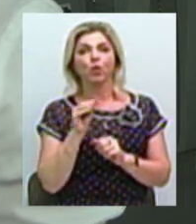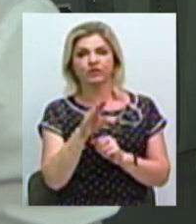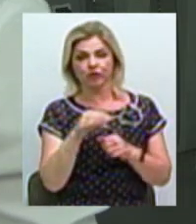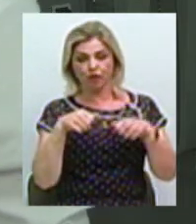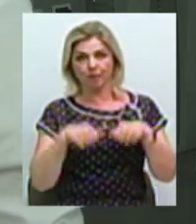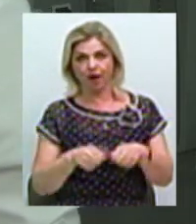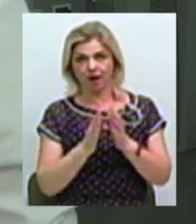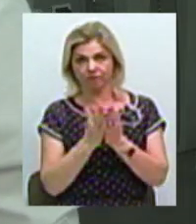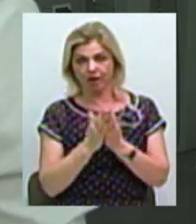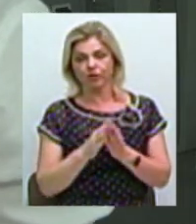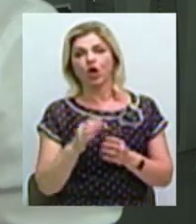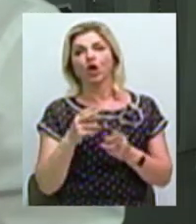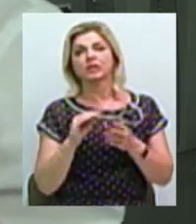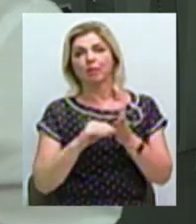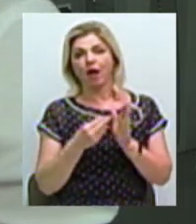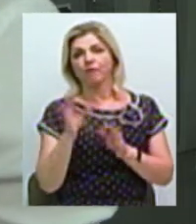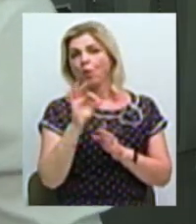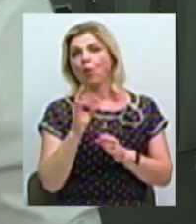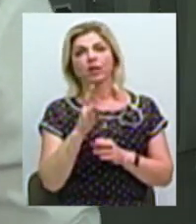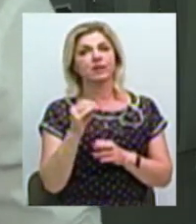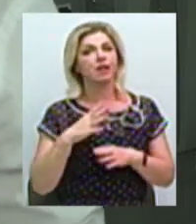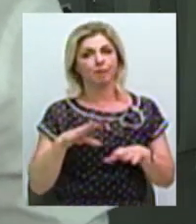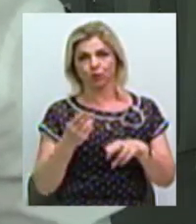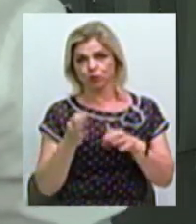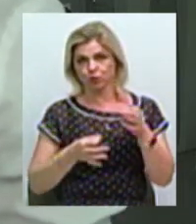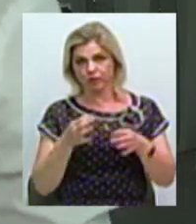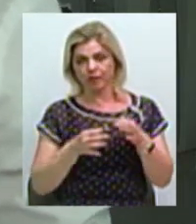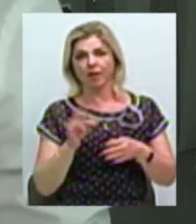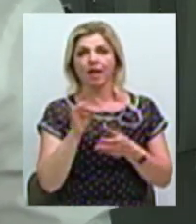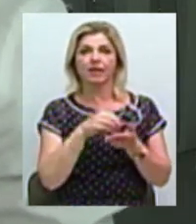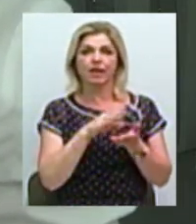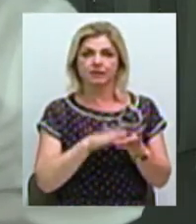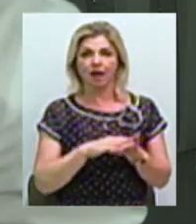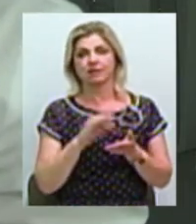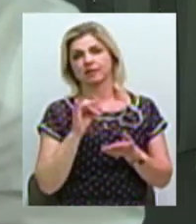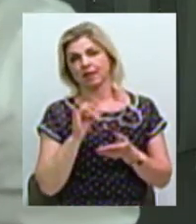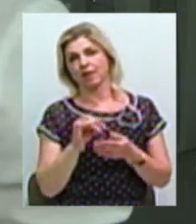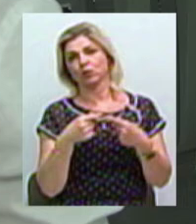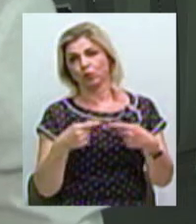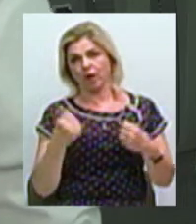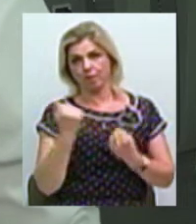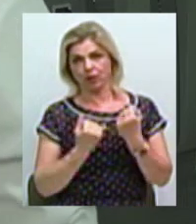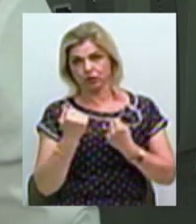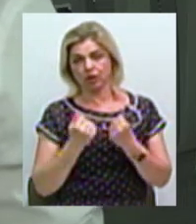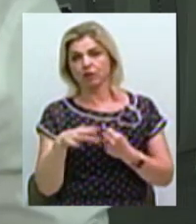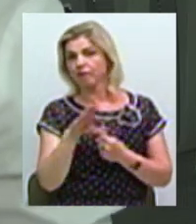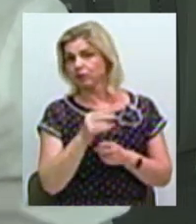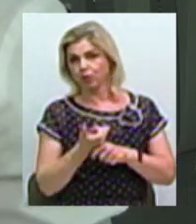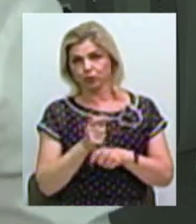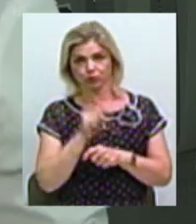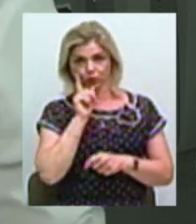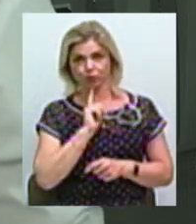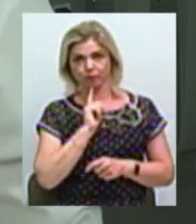водія, довідки про несудимість, перереєстрація, реєстрація транспортного засобу. Тобто це дуже зручно